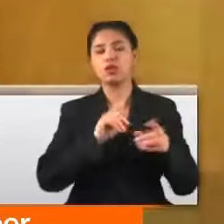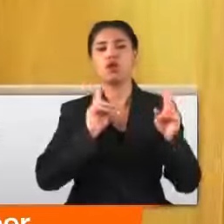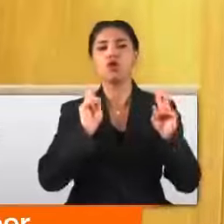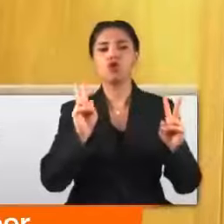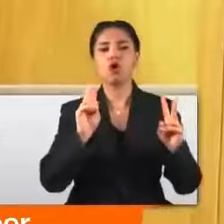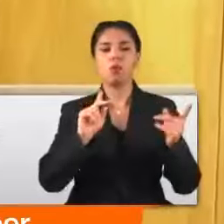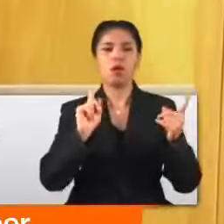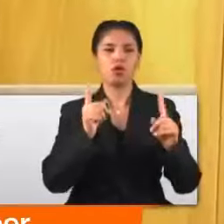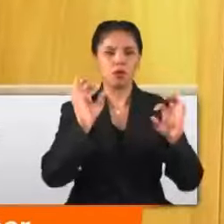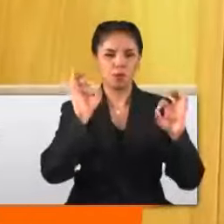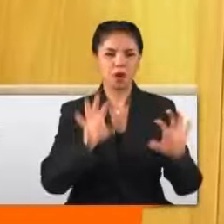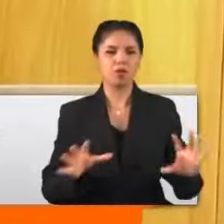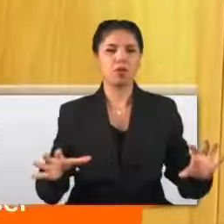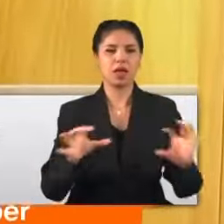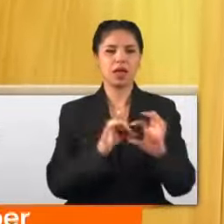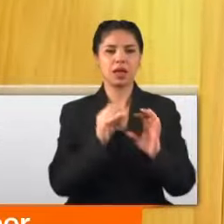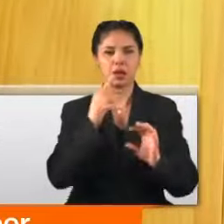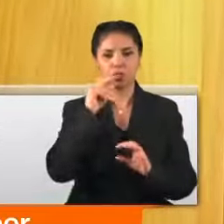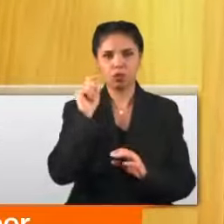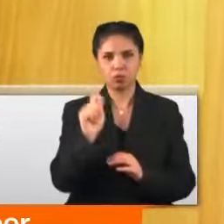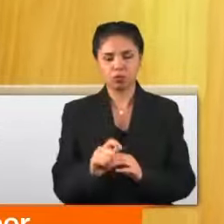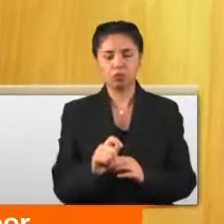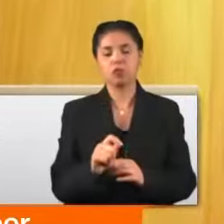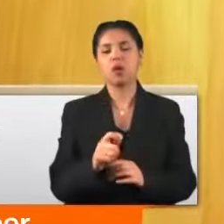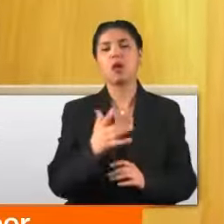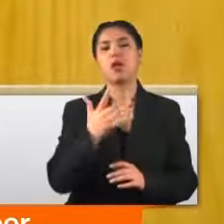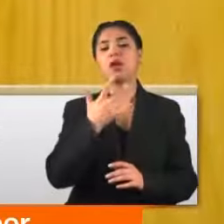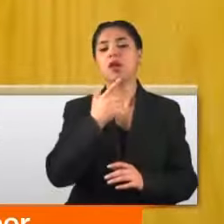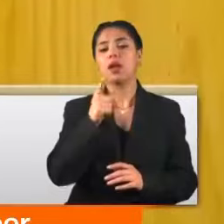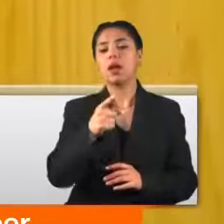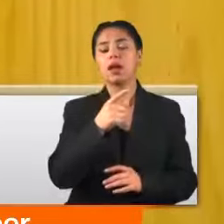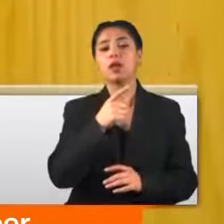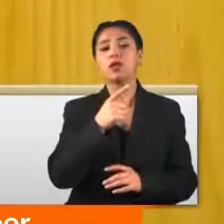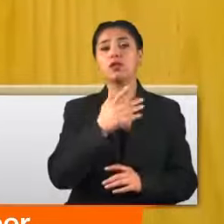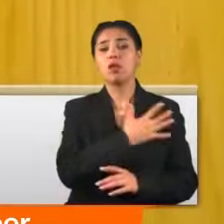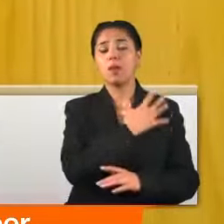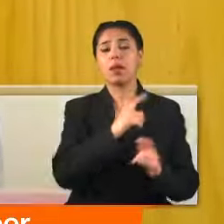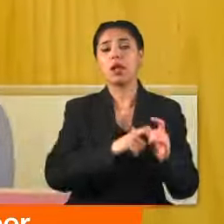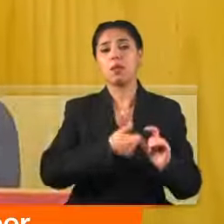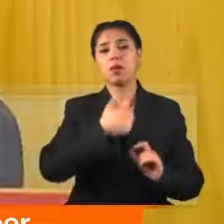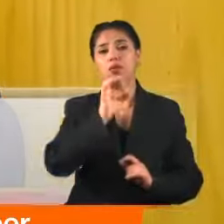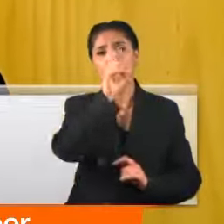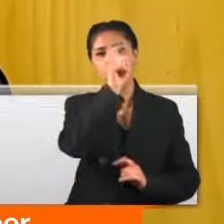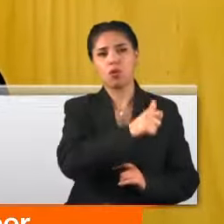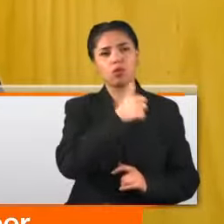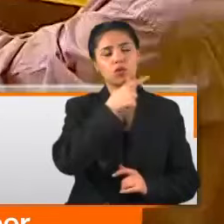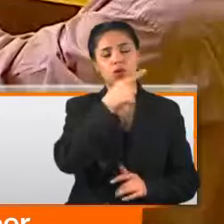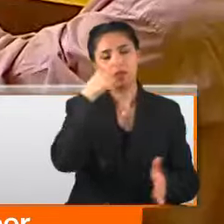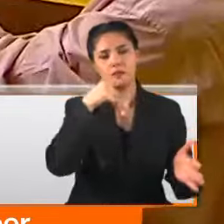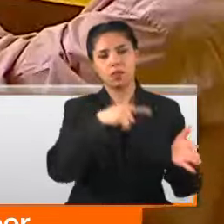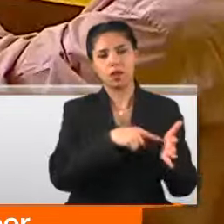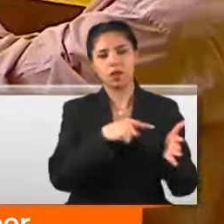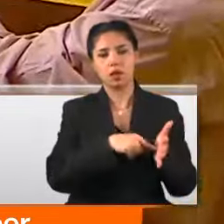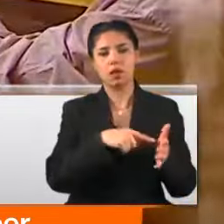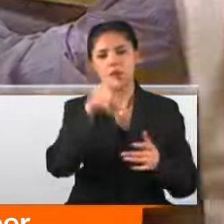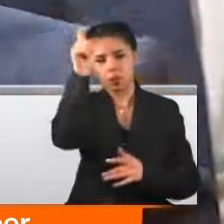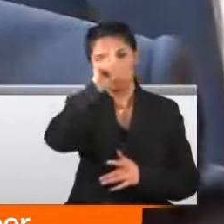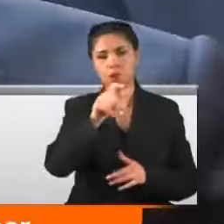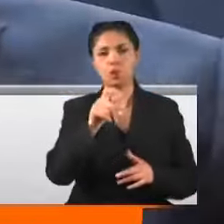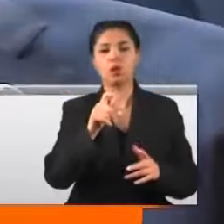açtı. Hedefine bu kez CHP Genel Başkanı Özgür Özel'i koydu. Türkiye'de anormal bir şey yoktur.